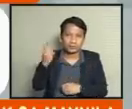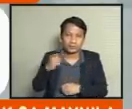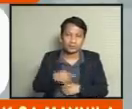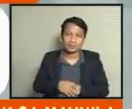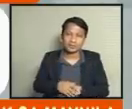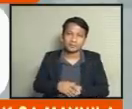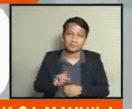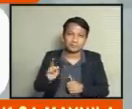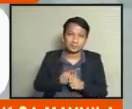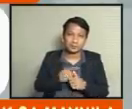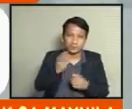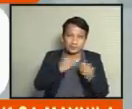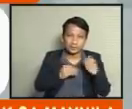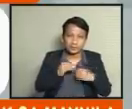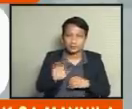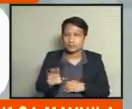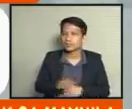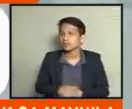inuuna.